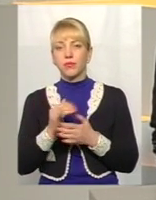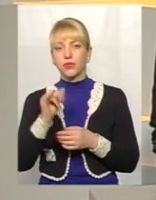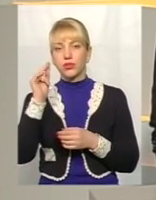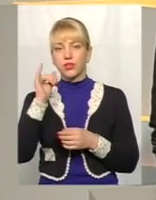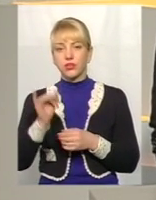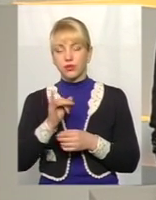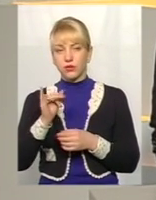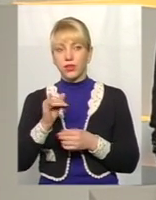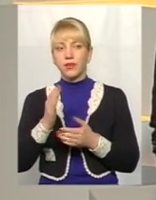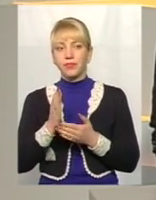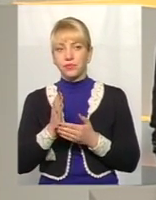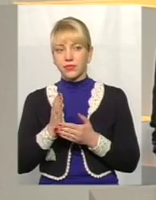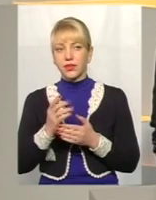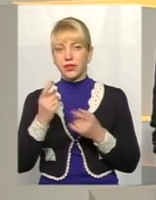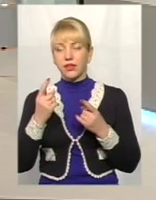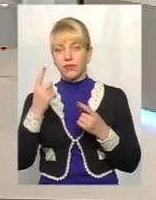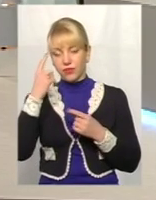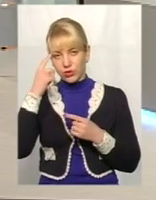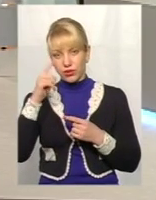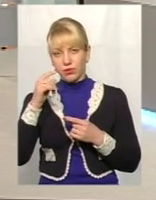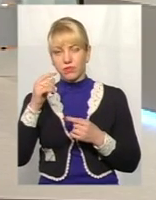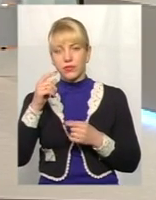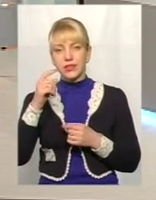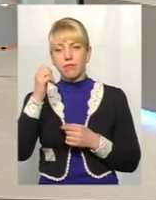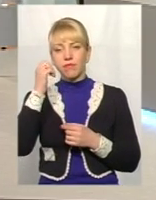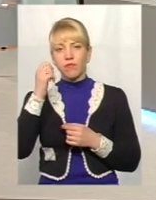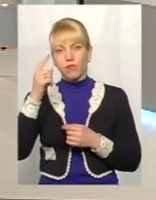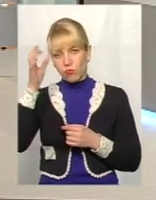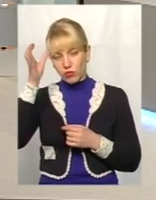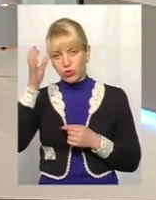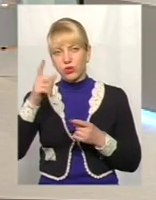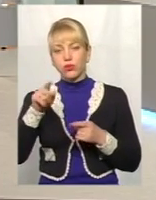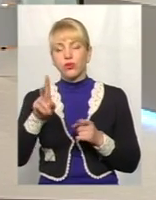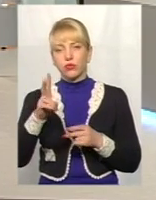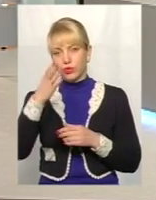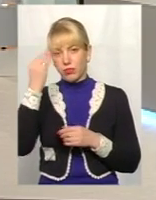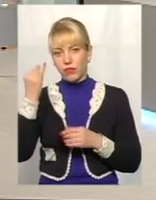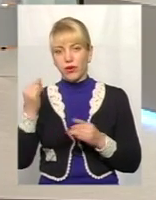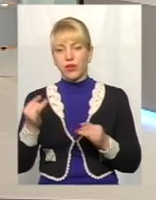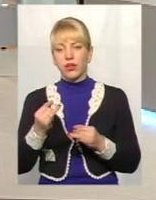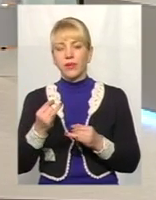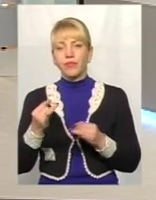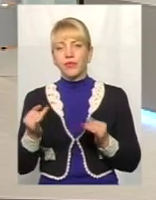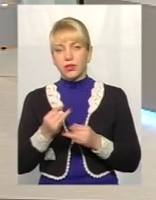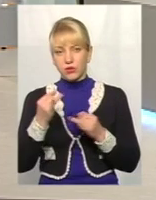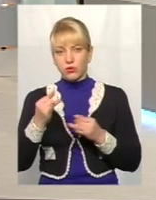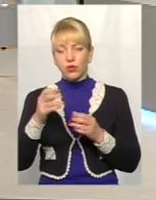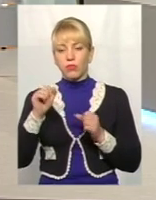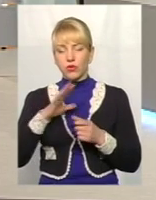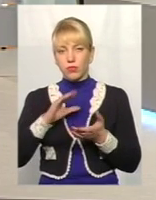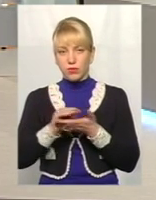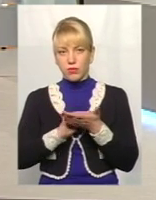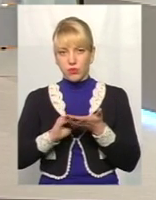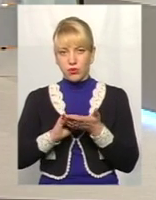є така досить відома стара мудрість, що той, хто забуває уроки історії, причетний на їх повторення. Ось